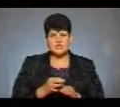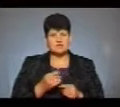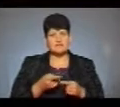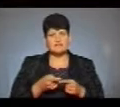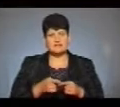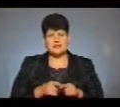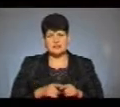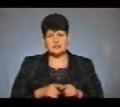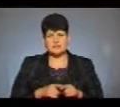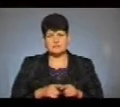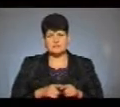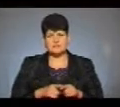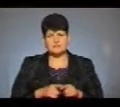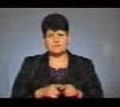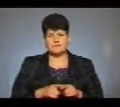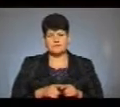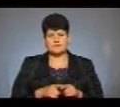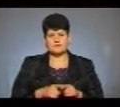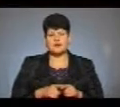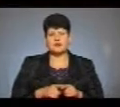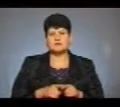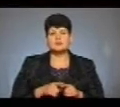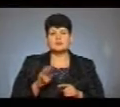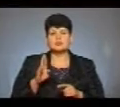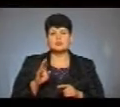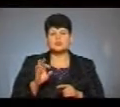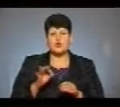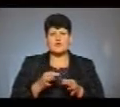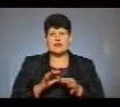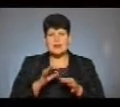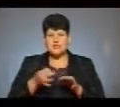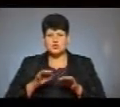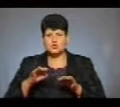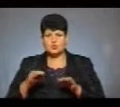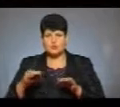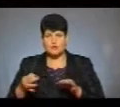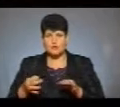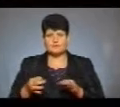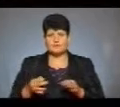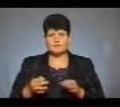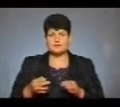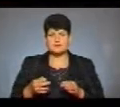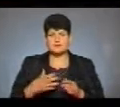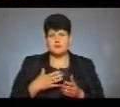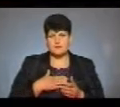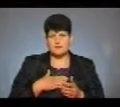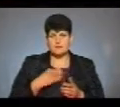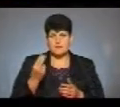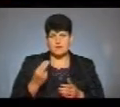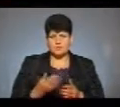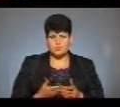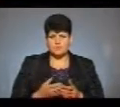техніці стебловий шов і ланцюжковий шов за авторським малюнком. Бісер –